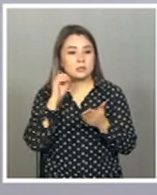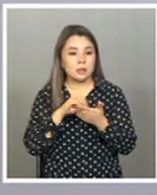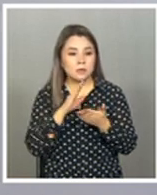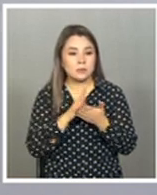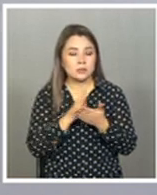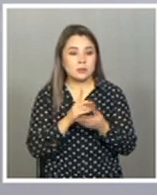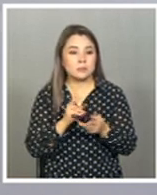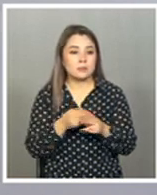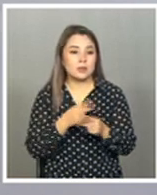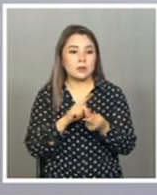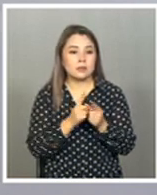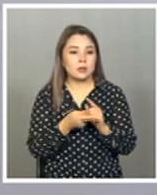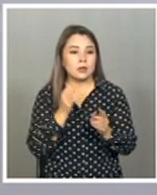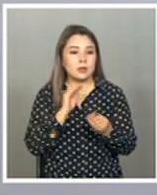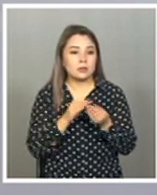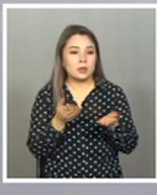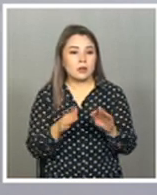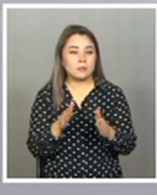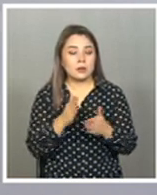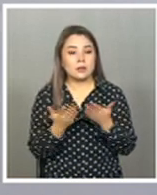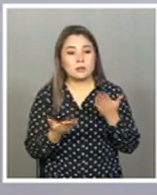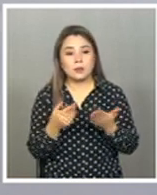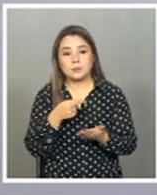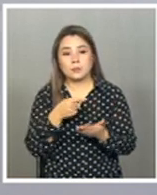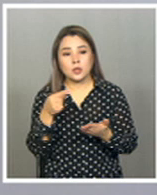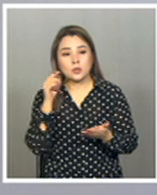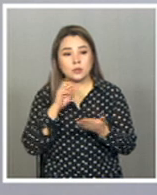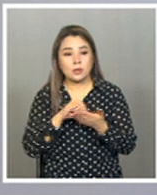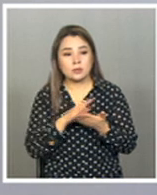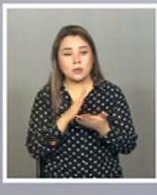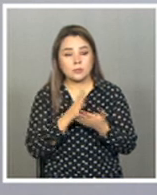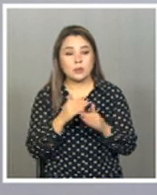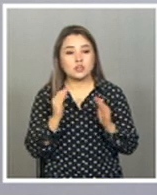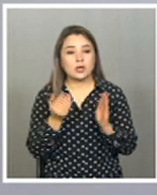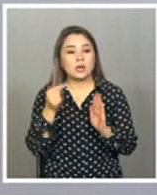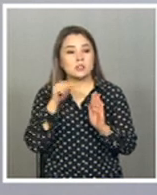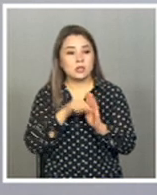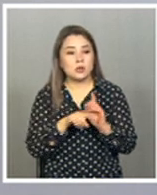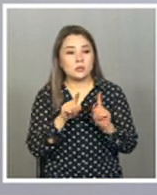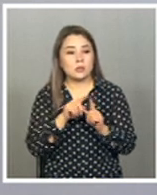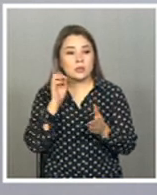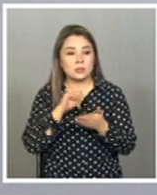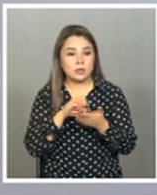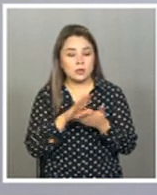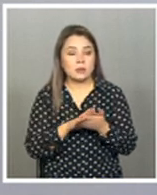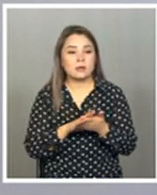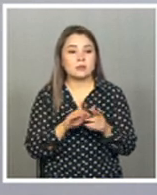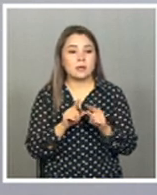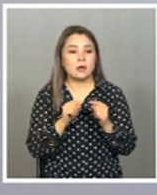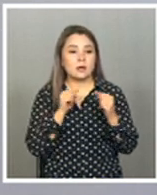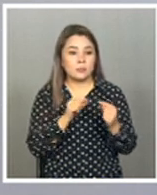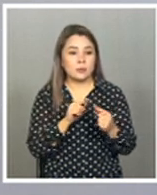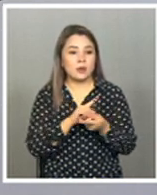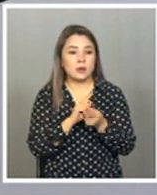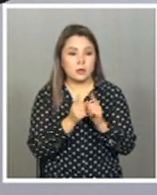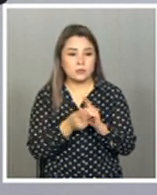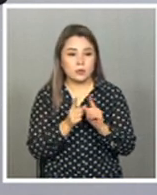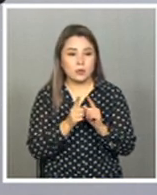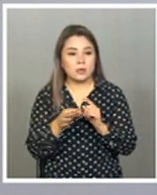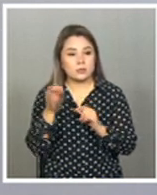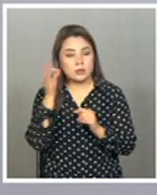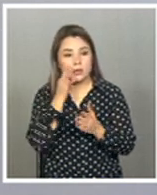өзгерсіз қалады. Ал егер минус таңбасы болса, онда жақша ішіндегі сандарды таңбасы қарама-қарсыға ауысатынын еске